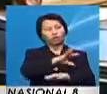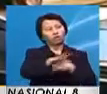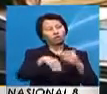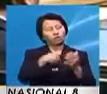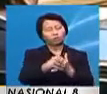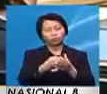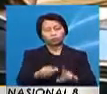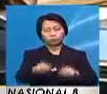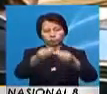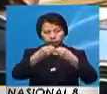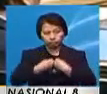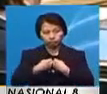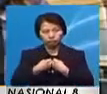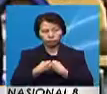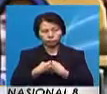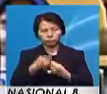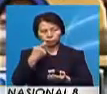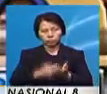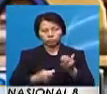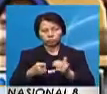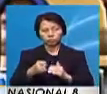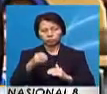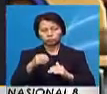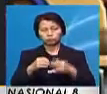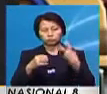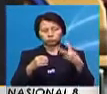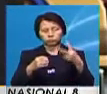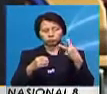memberi kadar komposisi sebanyak